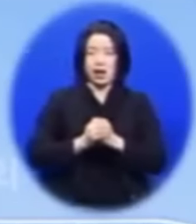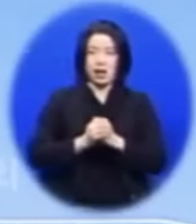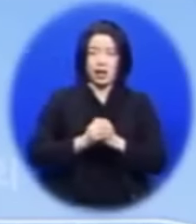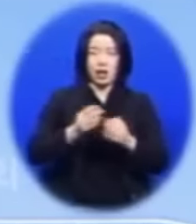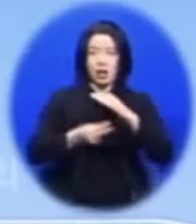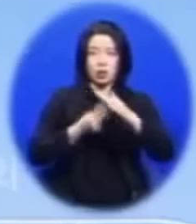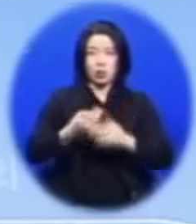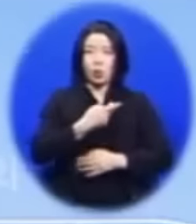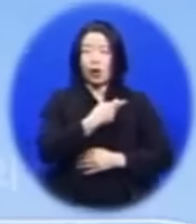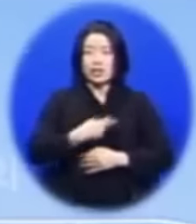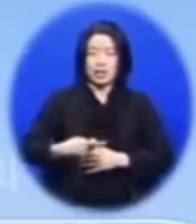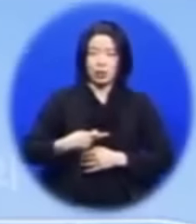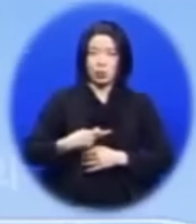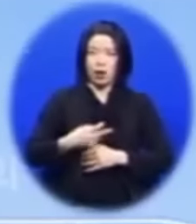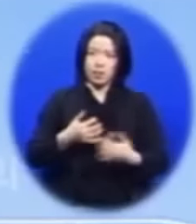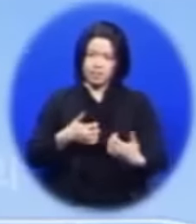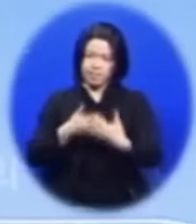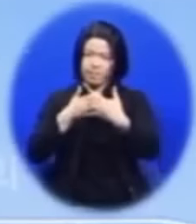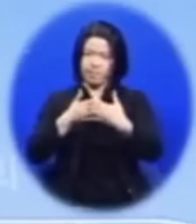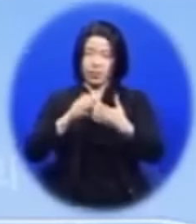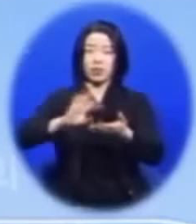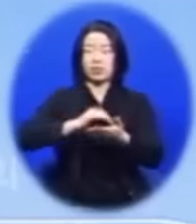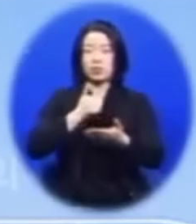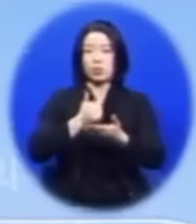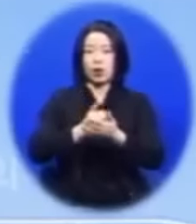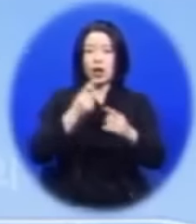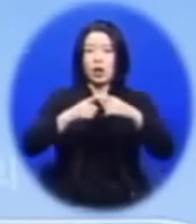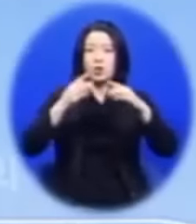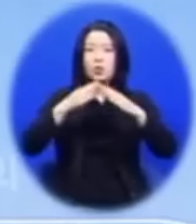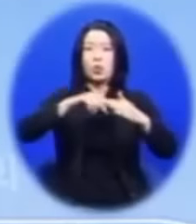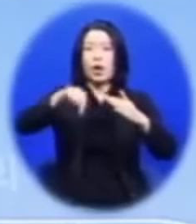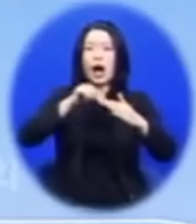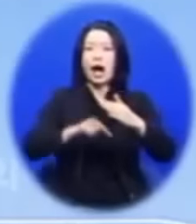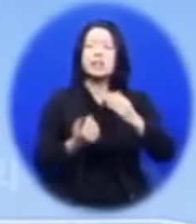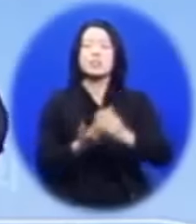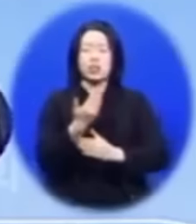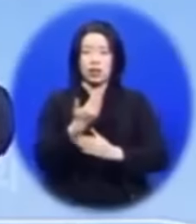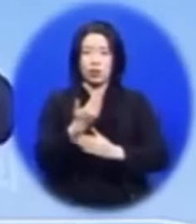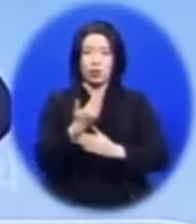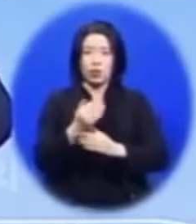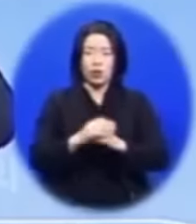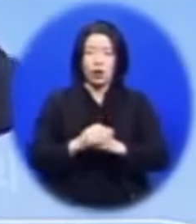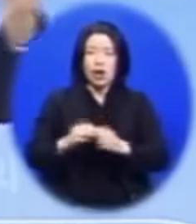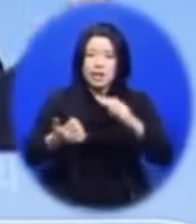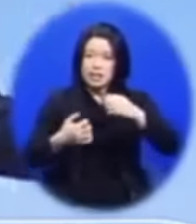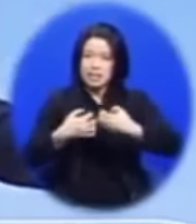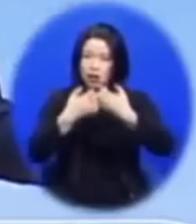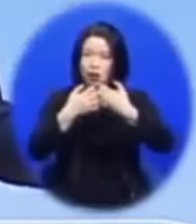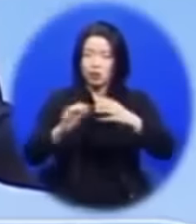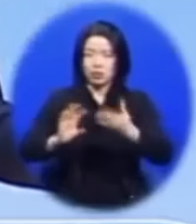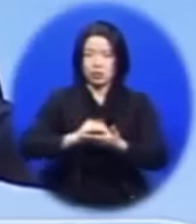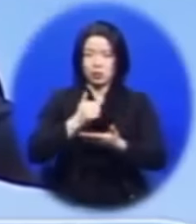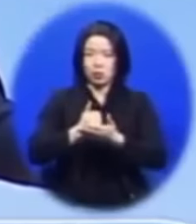적그리스도가 교회에서부터 나왔다고 말했잖아요 적그리스도가 같은